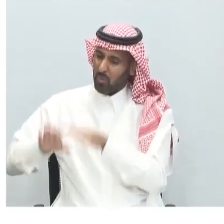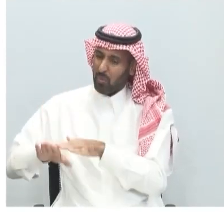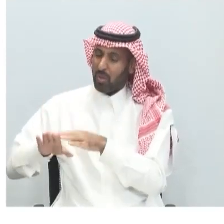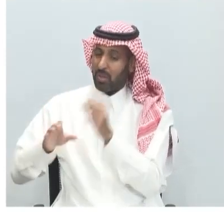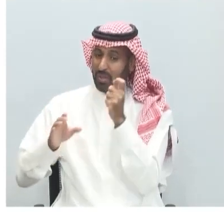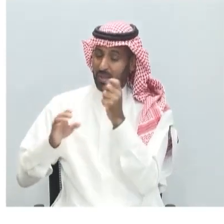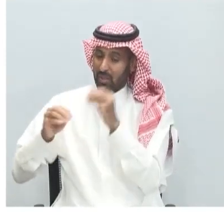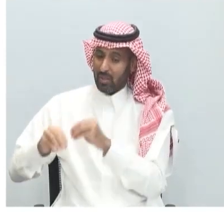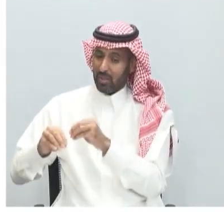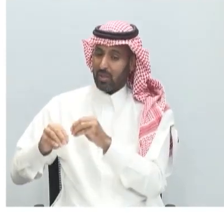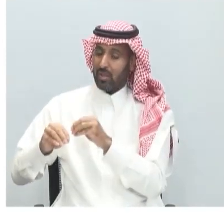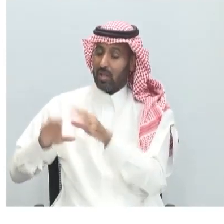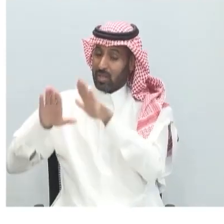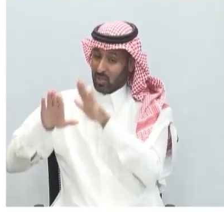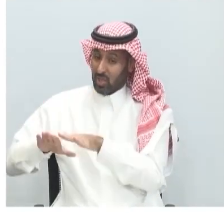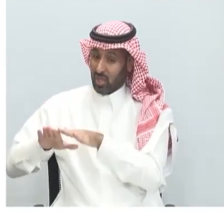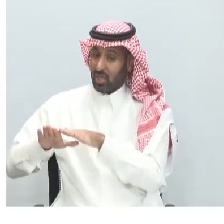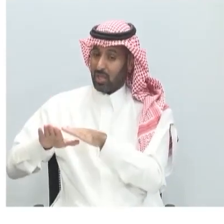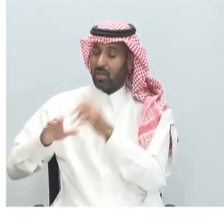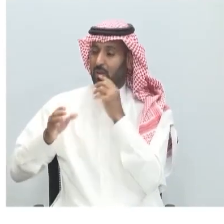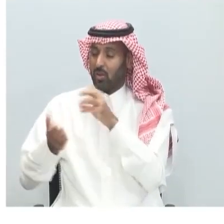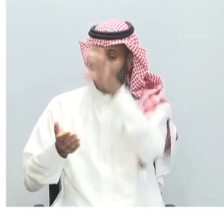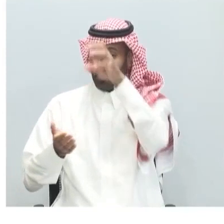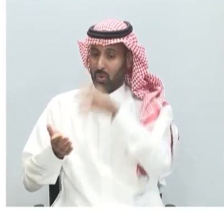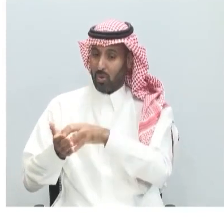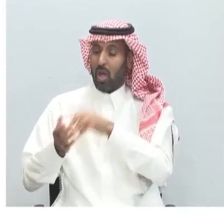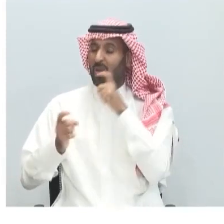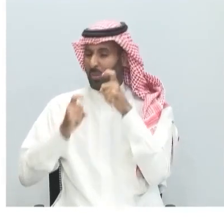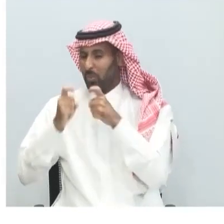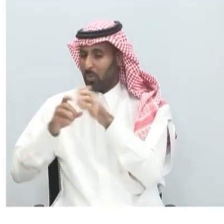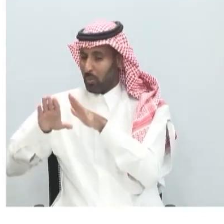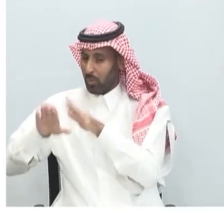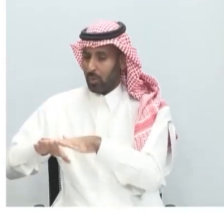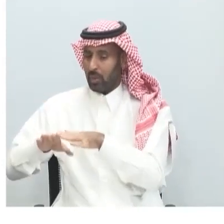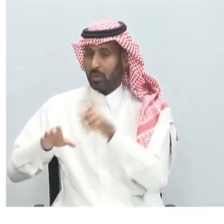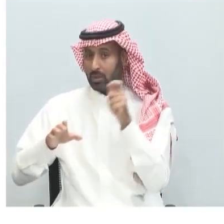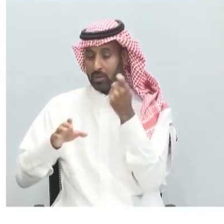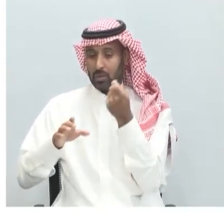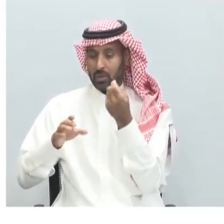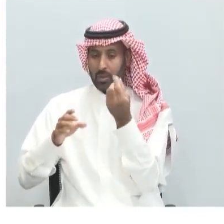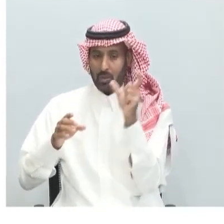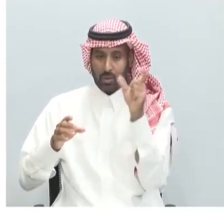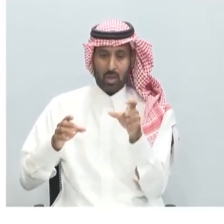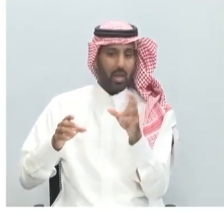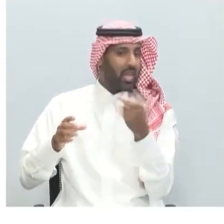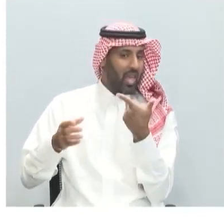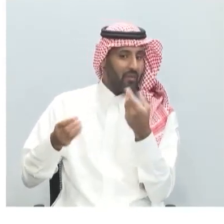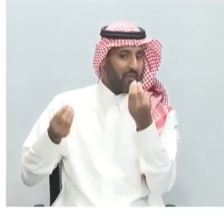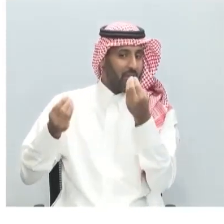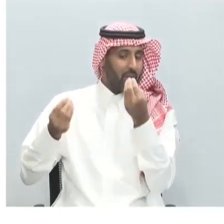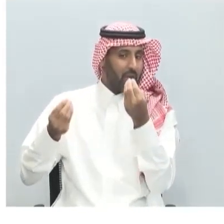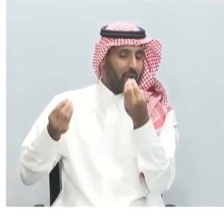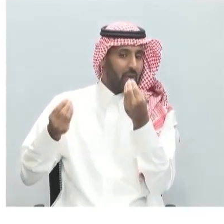طاقه ماذا تسمى هذه الحاله تسمى بالتوزيع الالكتروني في الحاله المستقره للعنصر كيف اتحكم بذلك